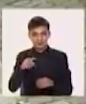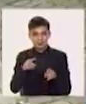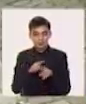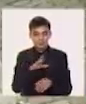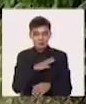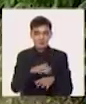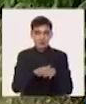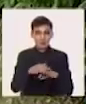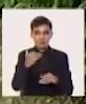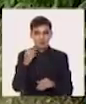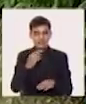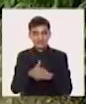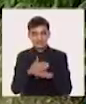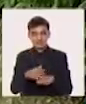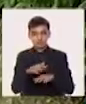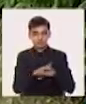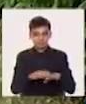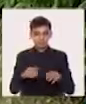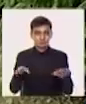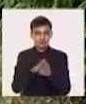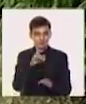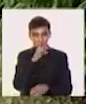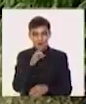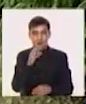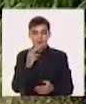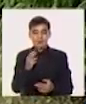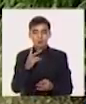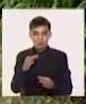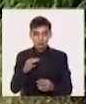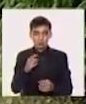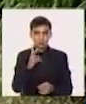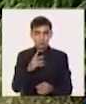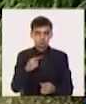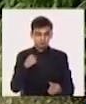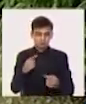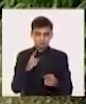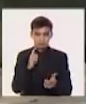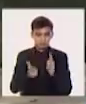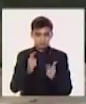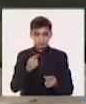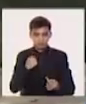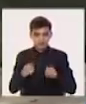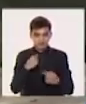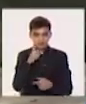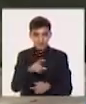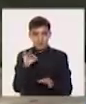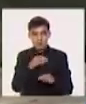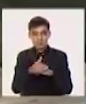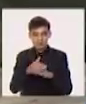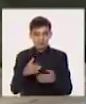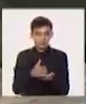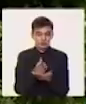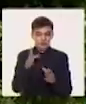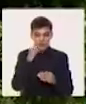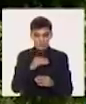несиесін кешіріп бере алмайды. Бірақ шын мәнінде қиналып отырған адамдардың мәселесі жеке қаралып шешім табуы тиіс дейді. Ал несие алғандардың